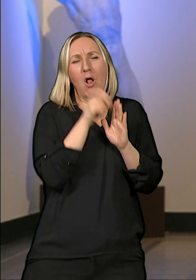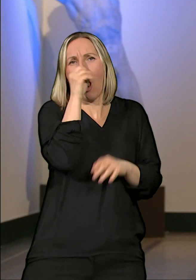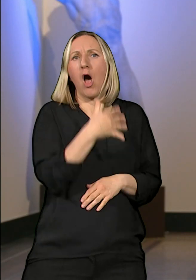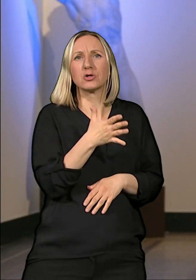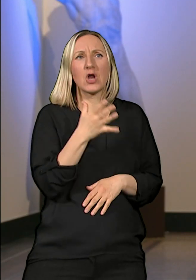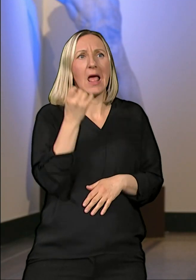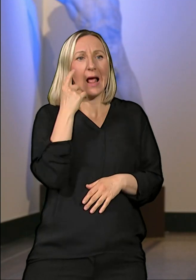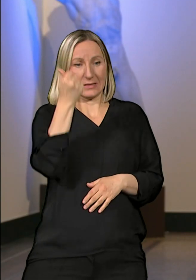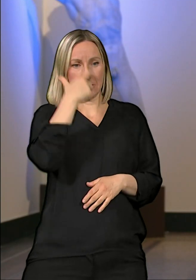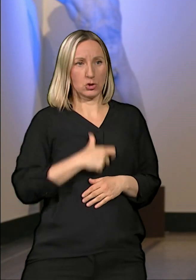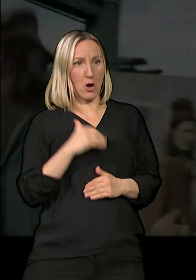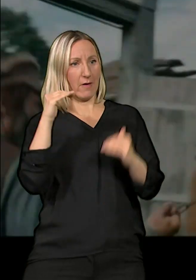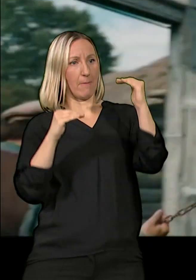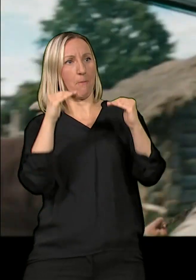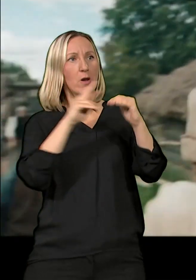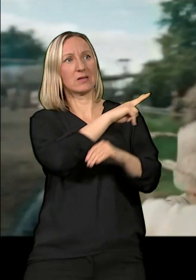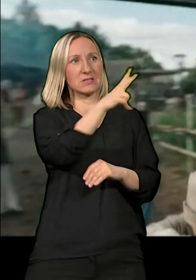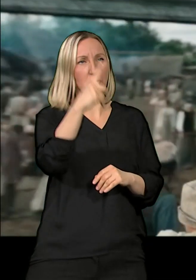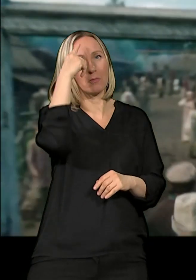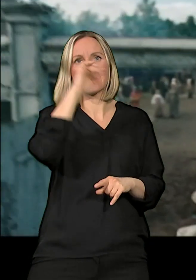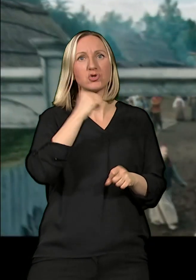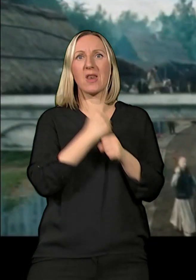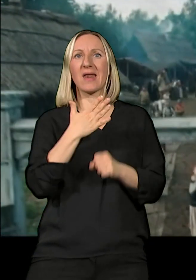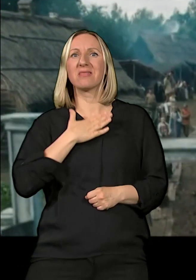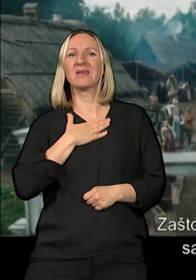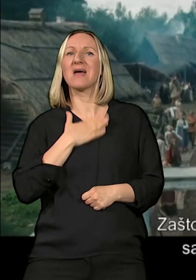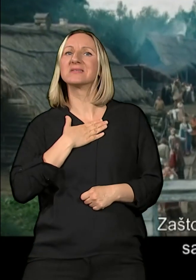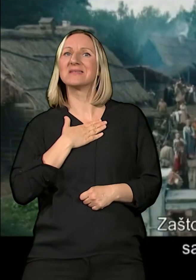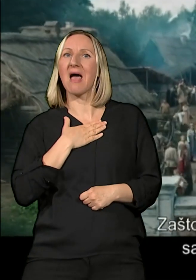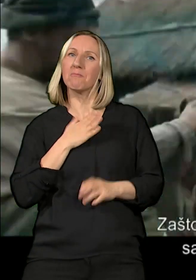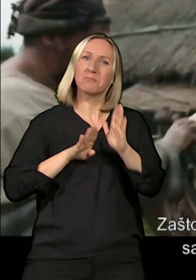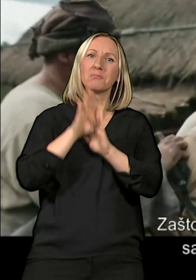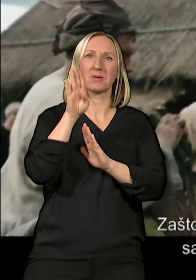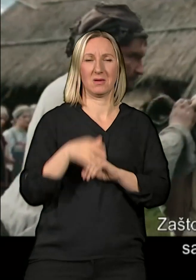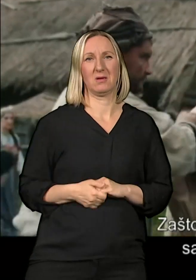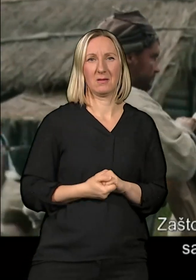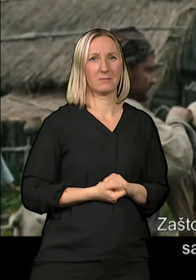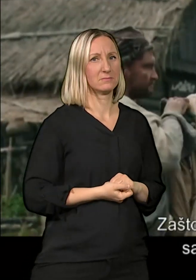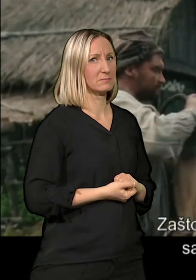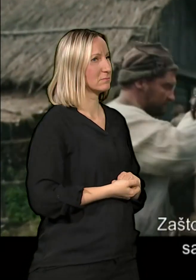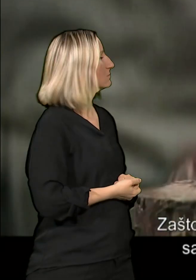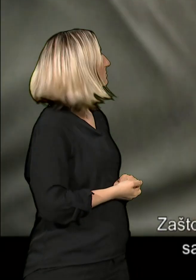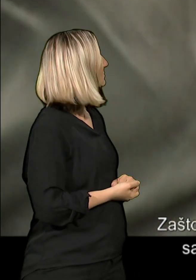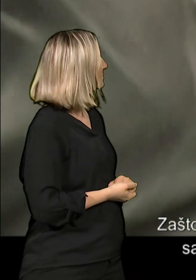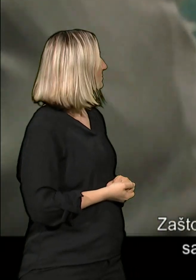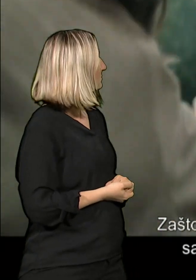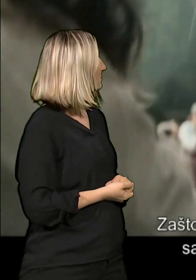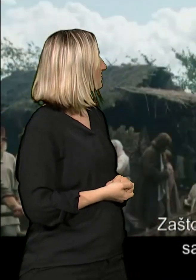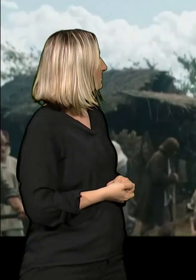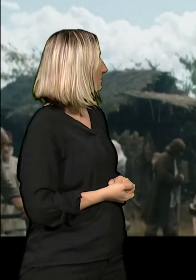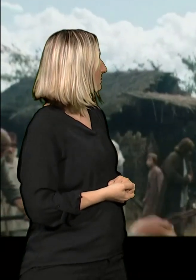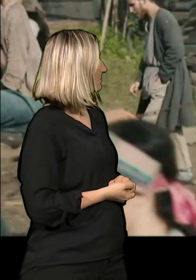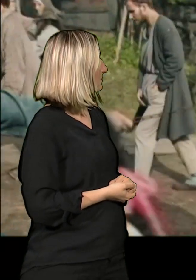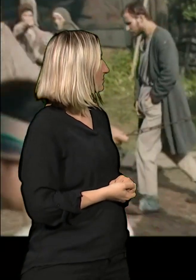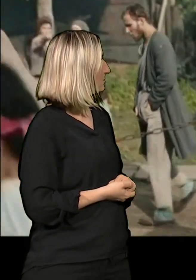poredi sa drugima, onda on ne radi na sebi. С беглыми холопами у нас строго. А почему суда нет? А может, я просто так бегал? Для здоровья?